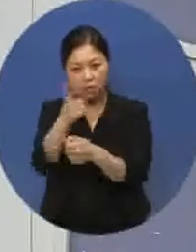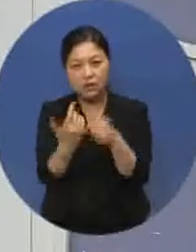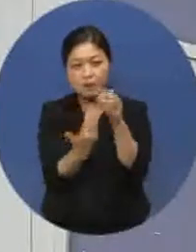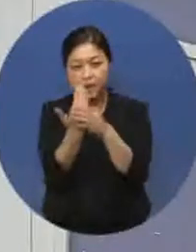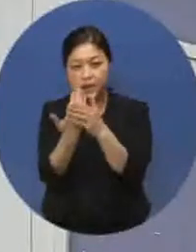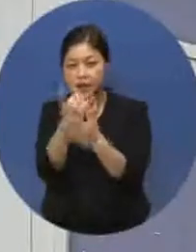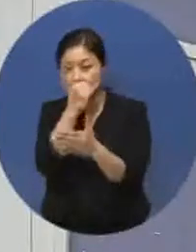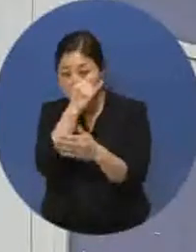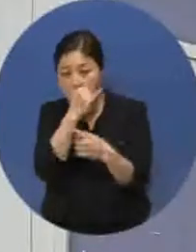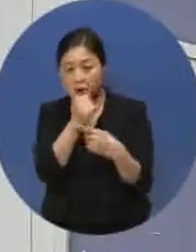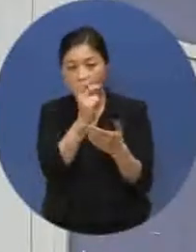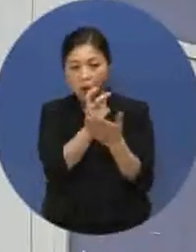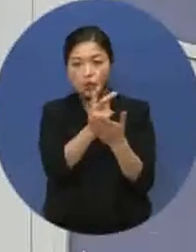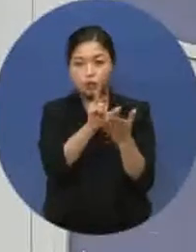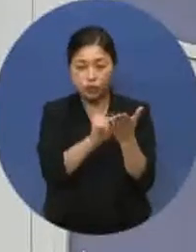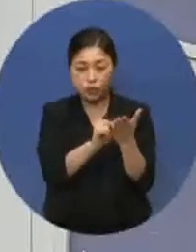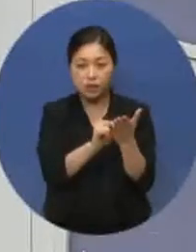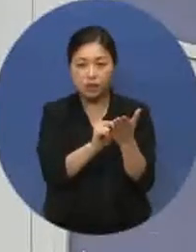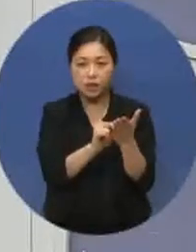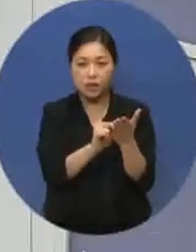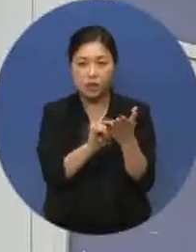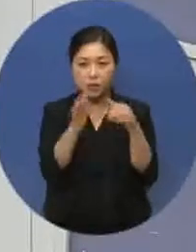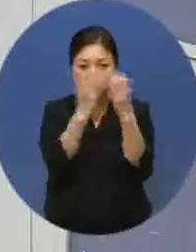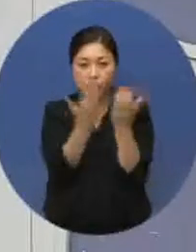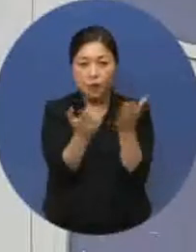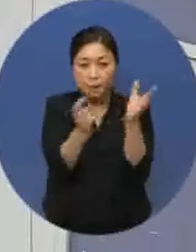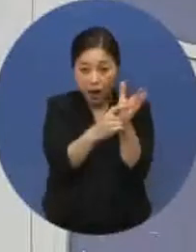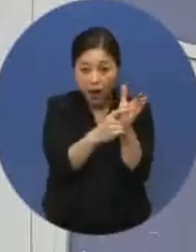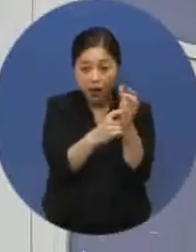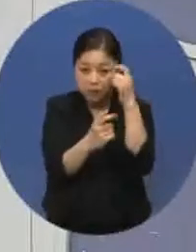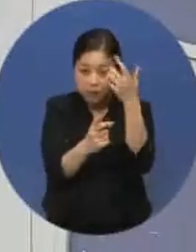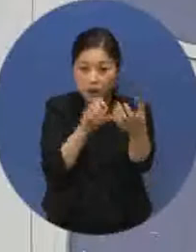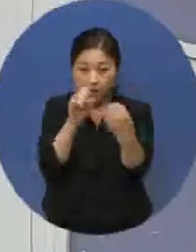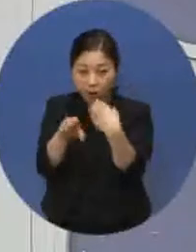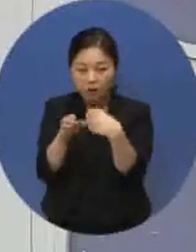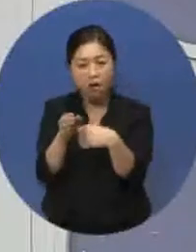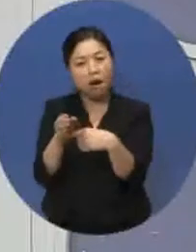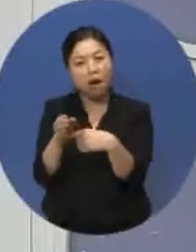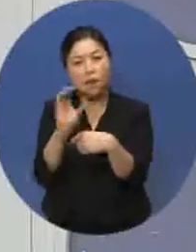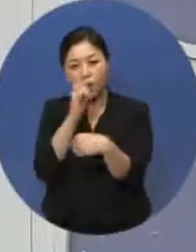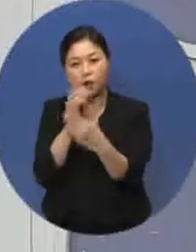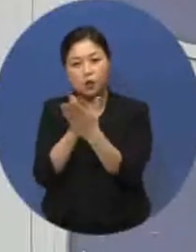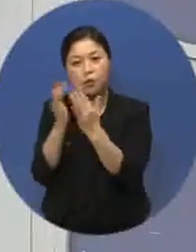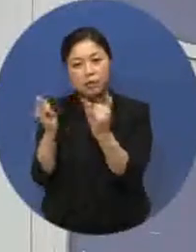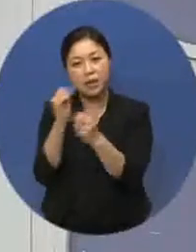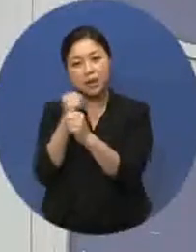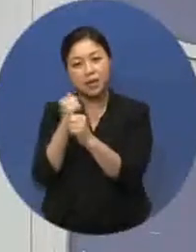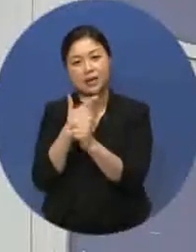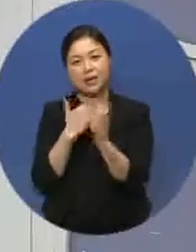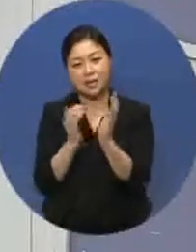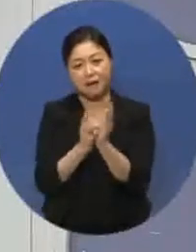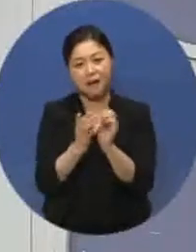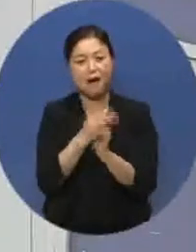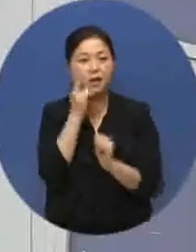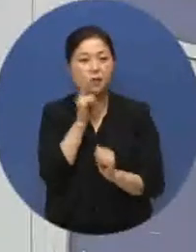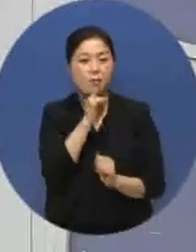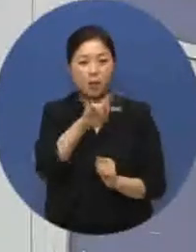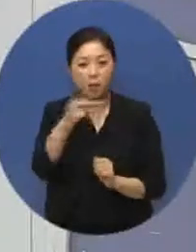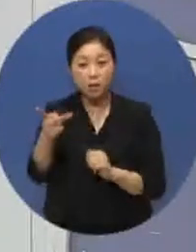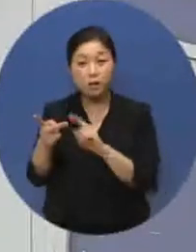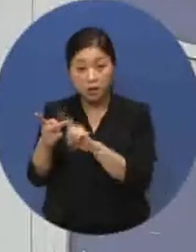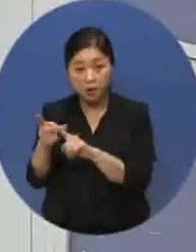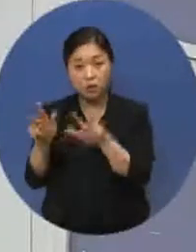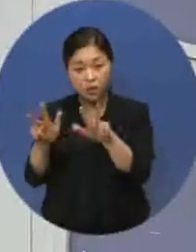있는 모든 법률 문제를 망라한 Q&A 집이 전문가들에 의해서 만들어져서 사실은 일본어로도 그게 번역이 돼서 또 활용되고 있을